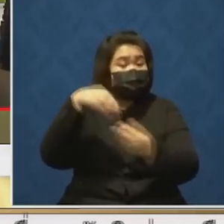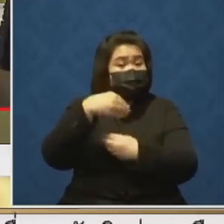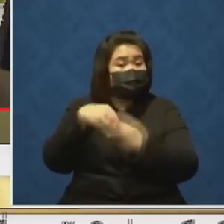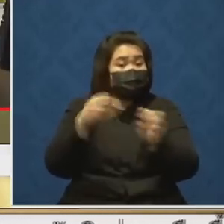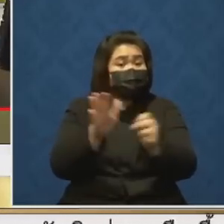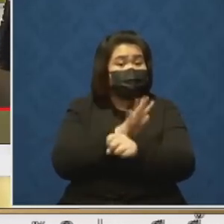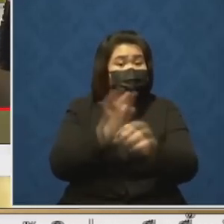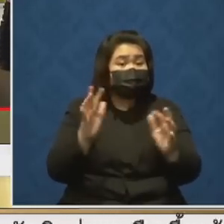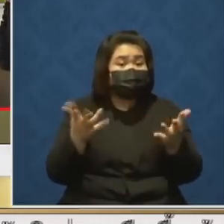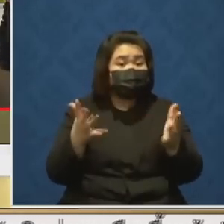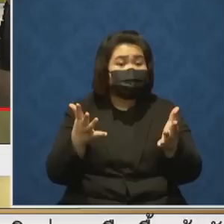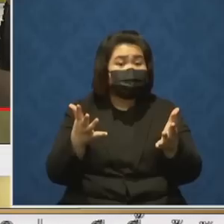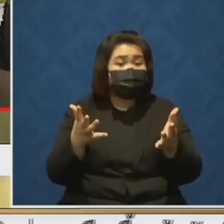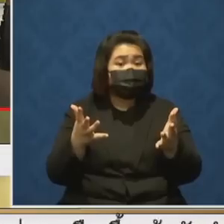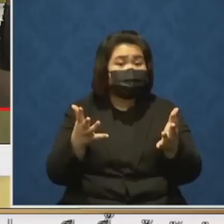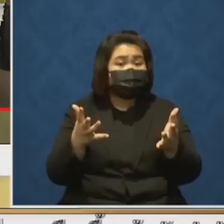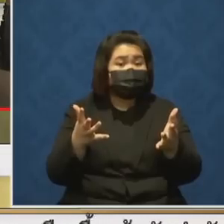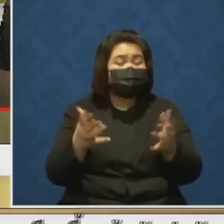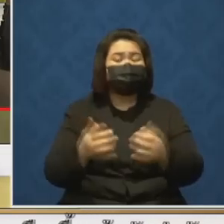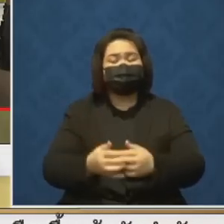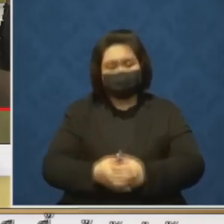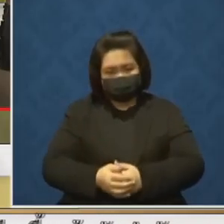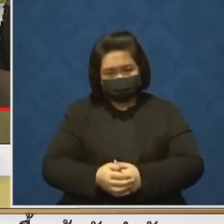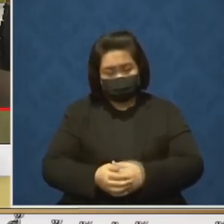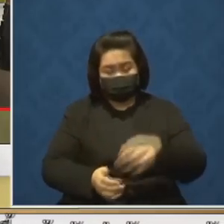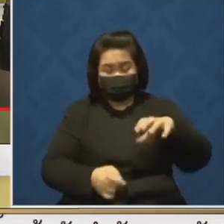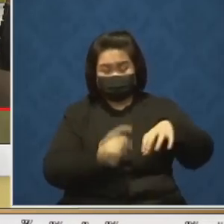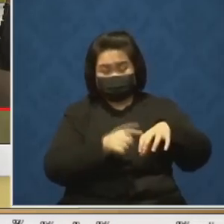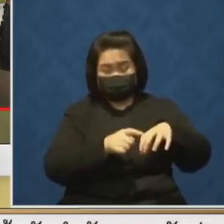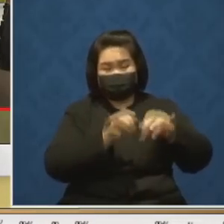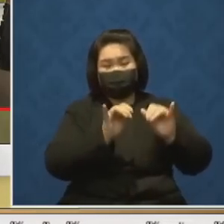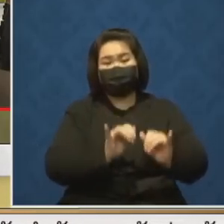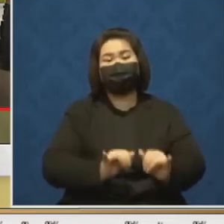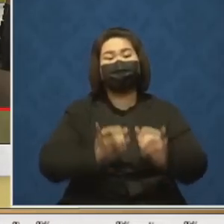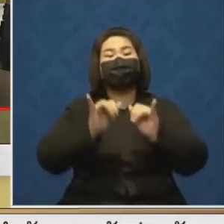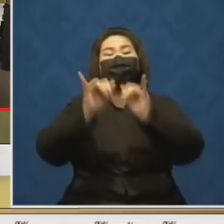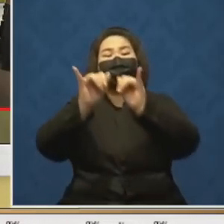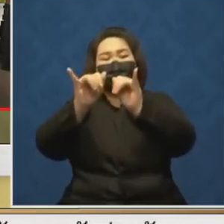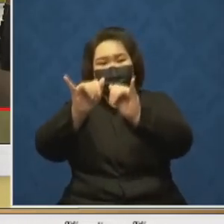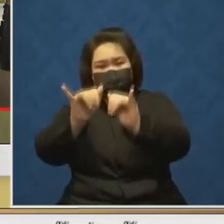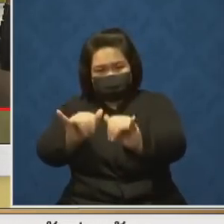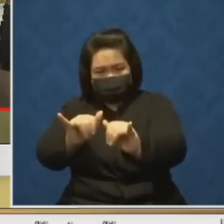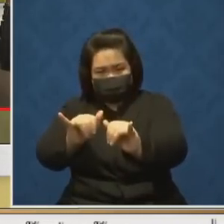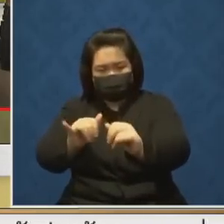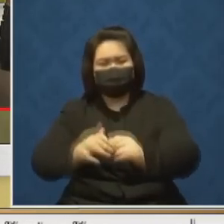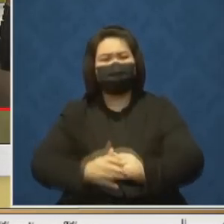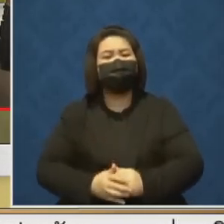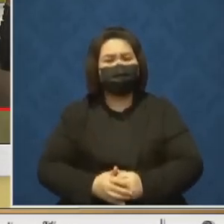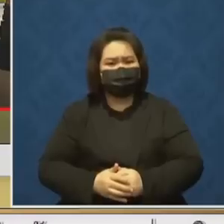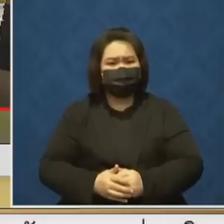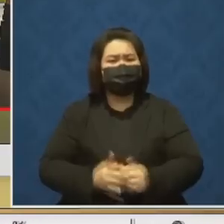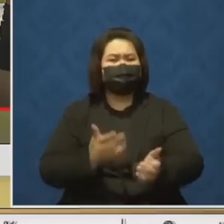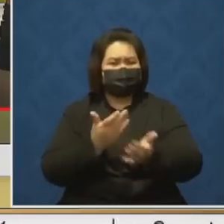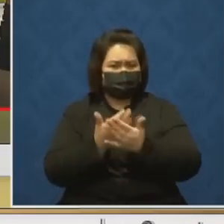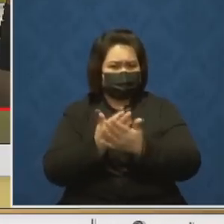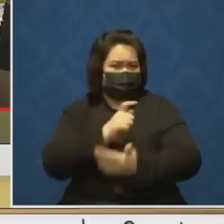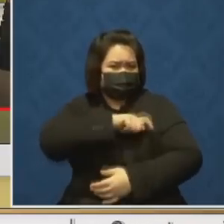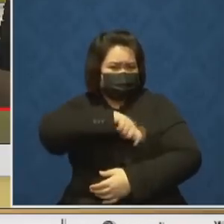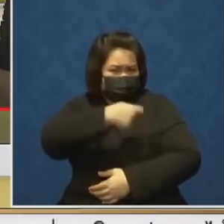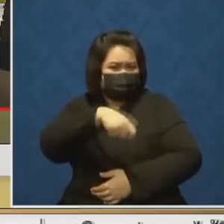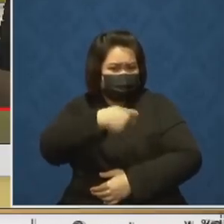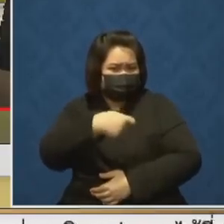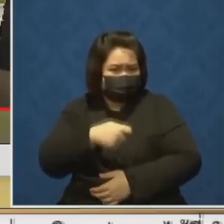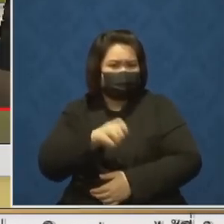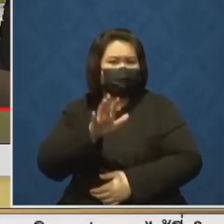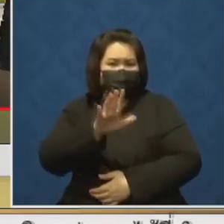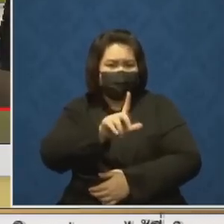บถมพาย้าสถานที่ก่อสรางรัถบาลยังต้ใช้งบปมาณอกกวา 5 ลานบ